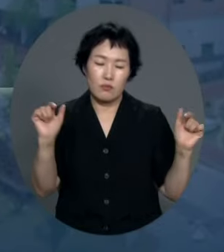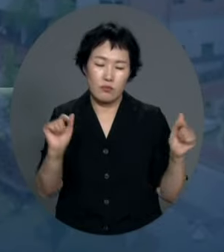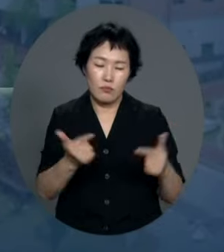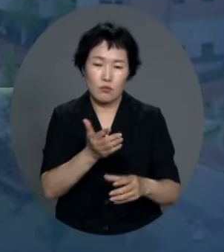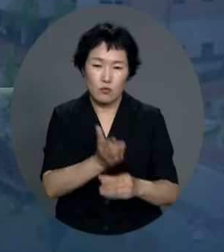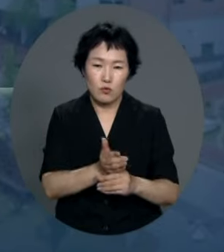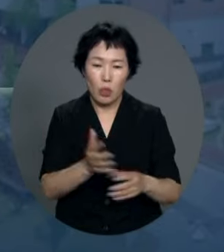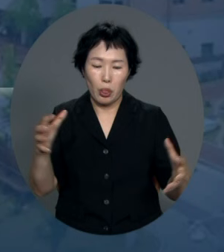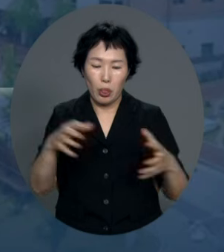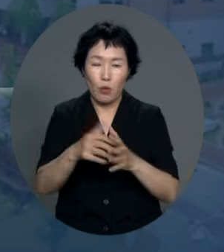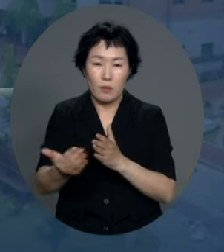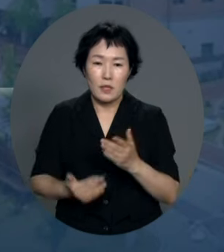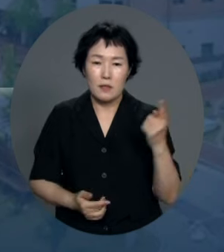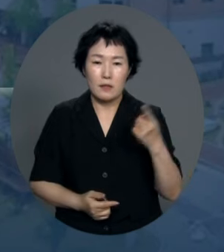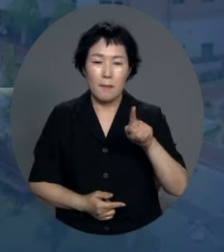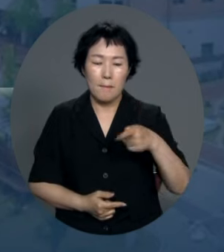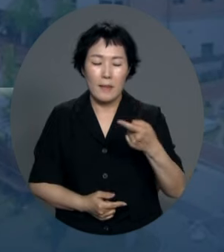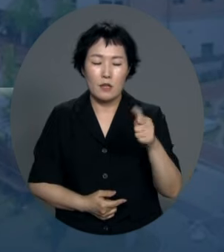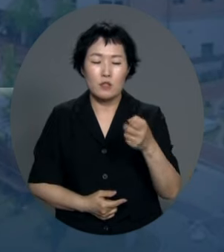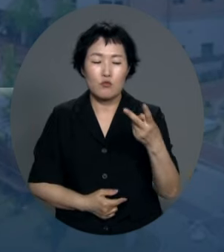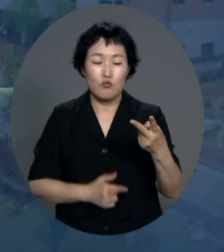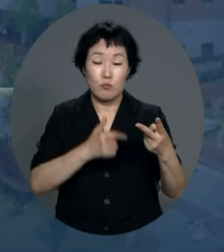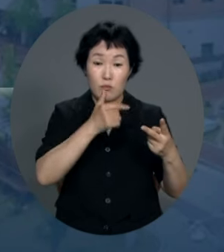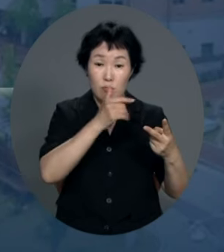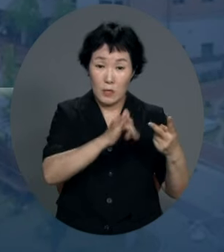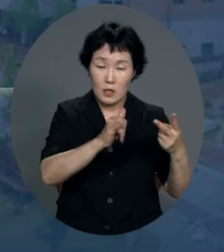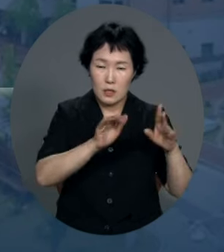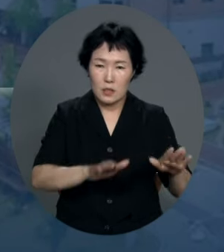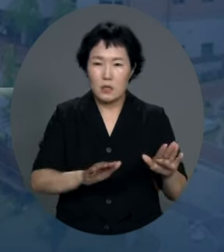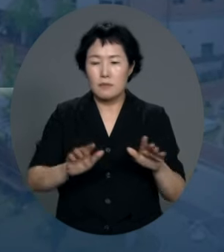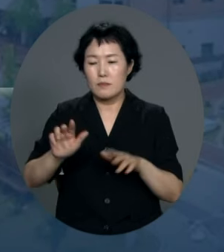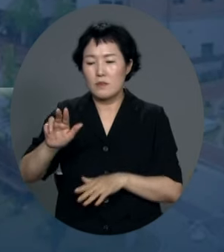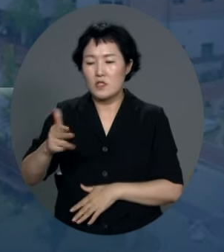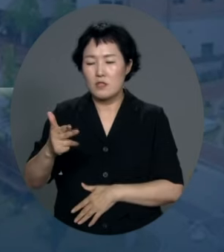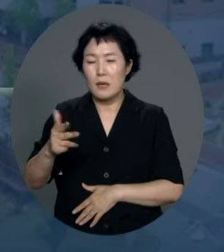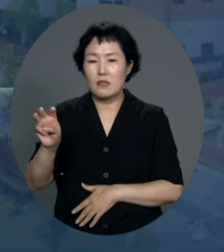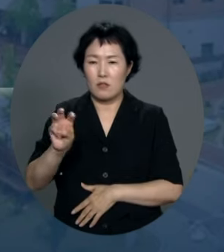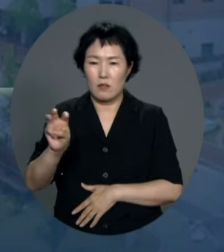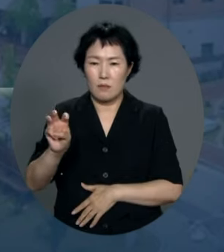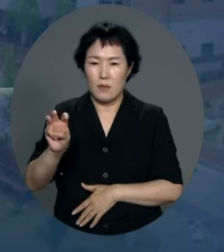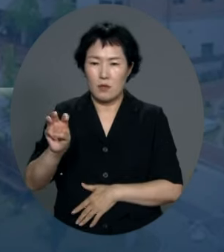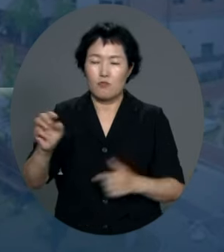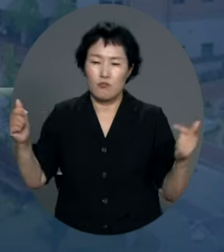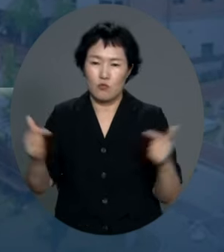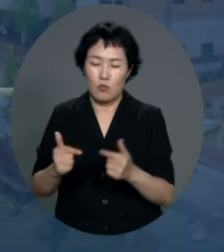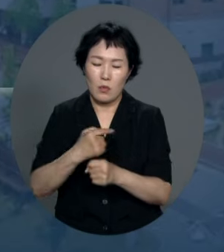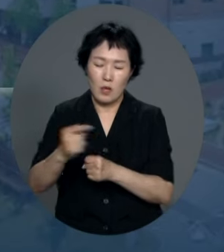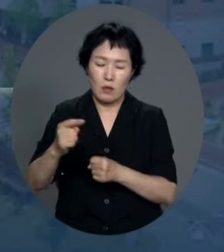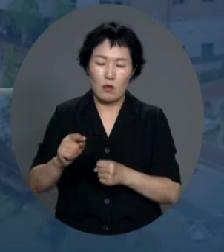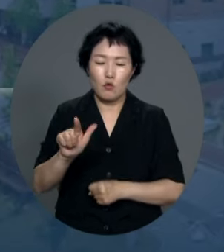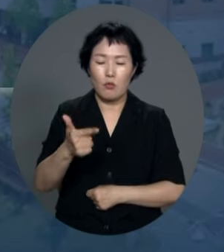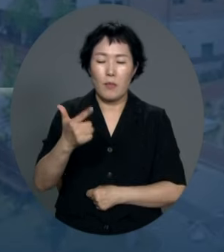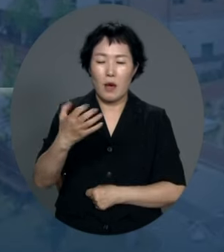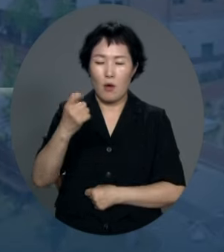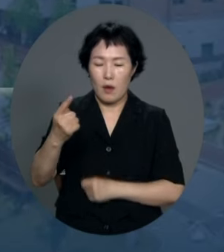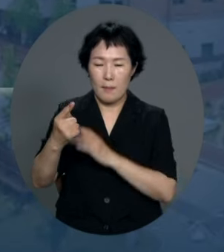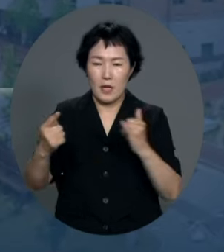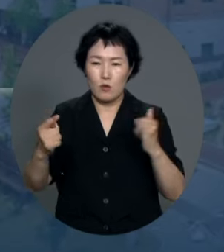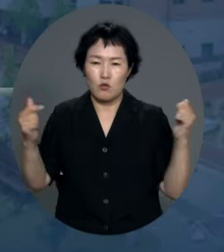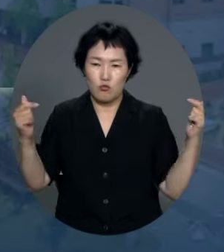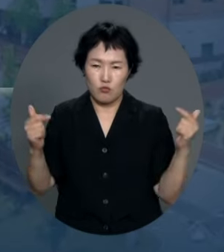통합전 신두 명이던 모집정원은 현재 73명으로 줄었고 내년엔 600 아흔 한 명으로